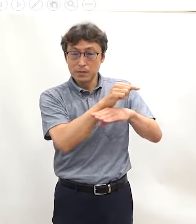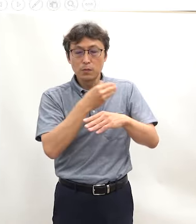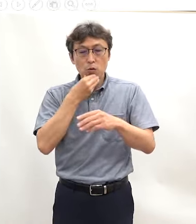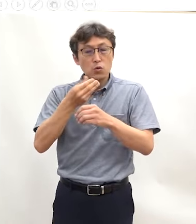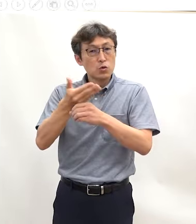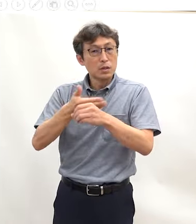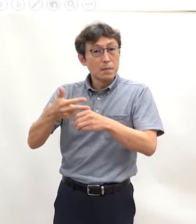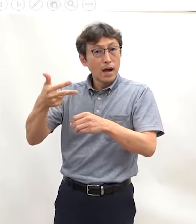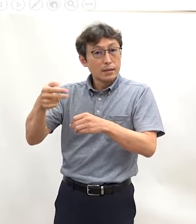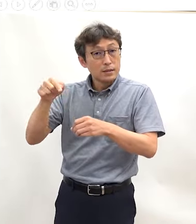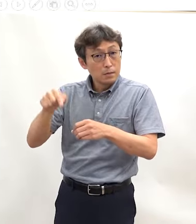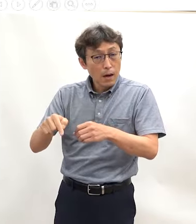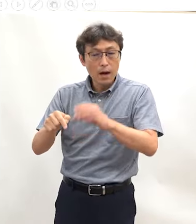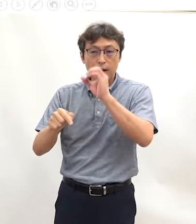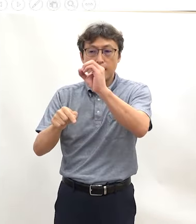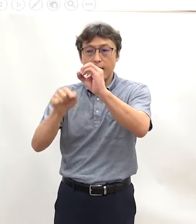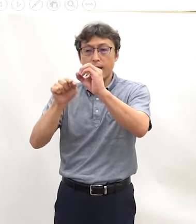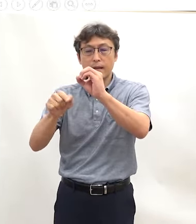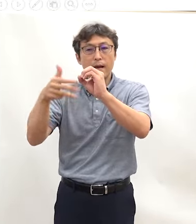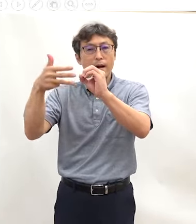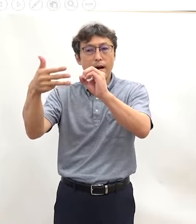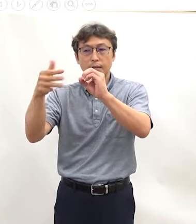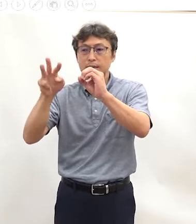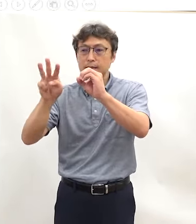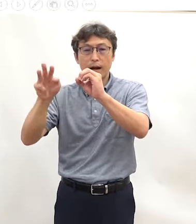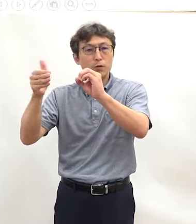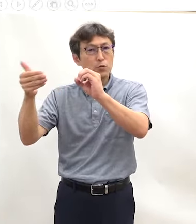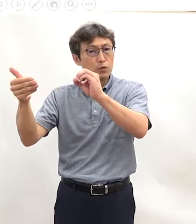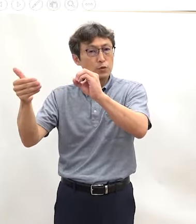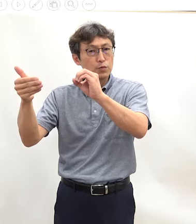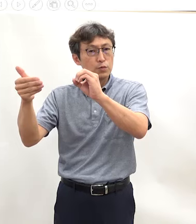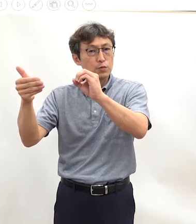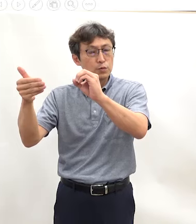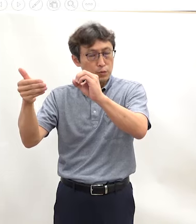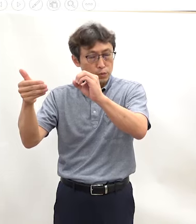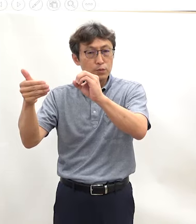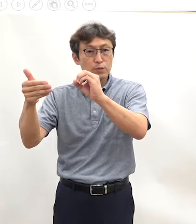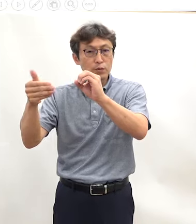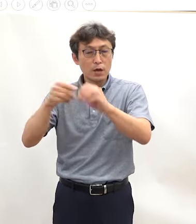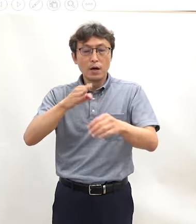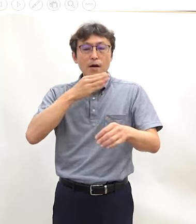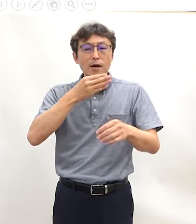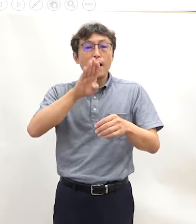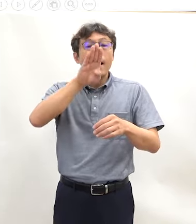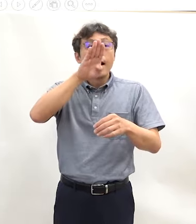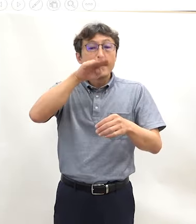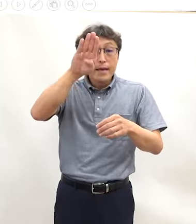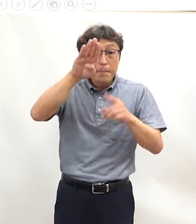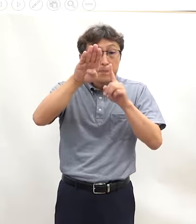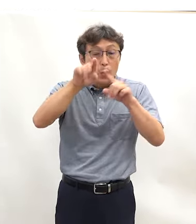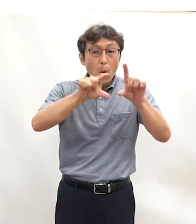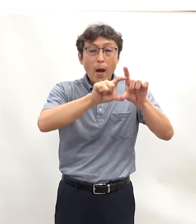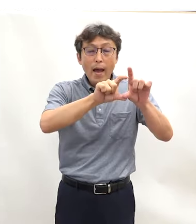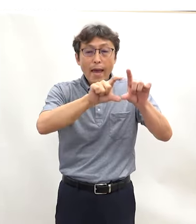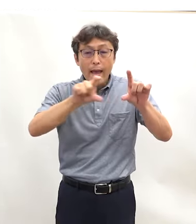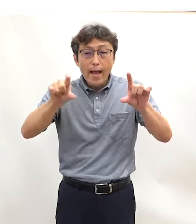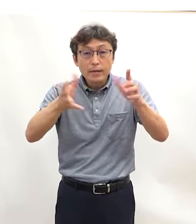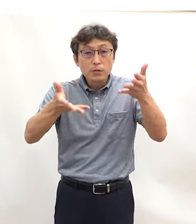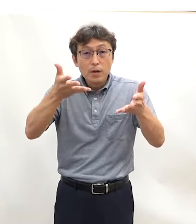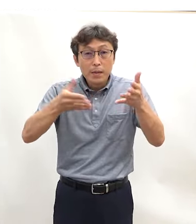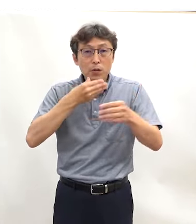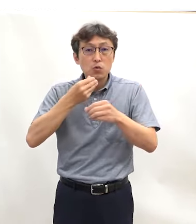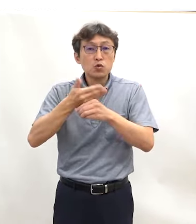は 0.839 ということで、まあ、県下平均よりもですね、まあ、低いような実は状況になっています。ま